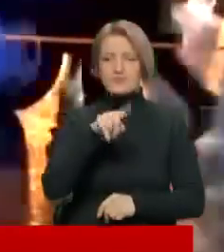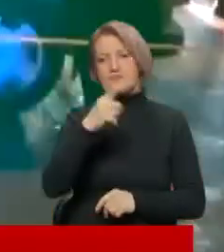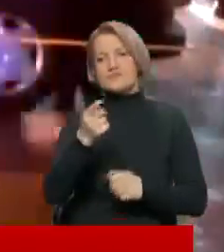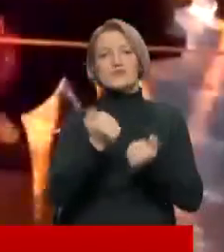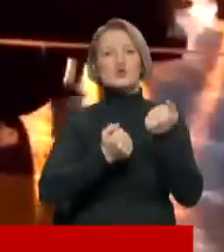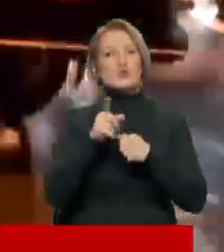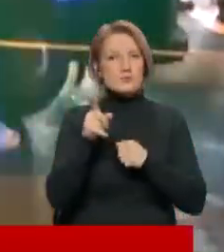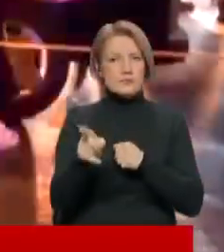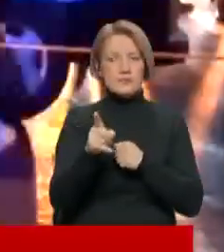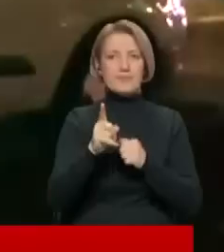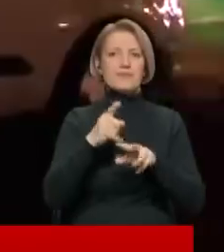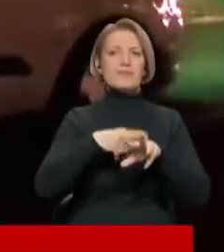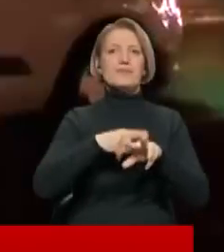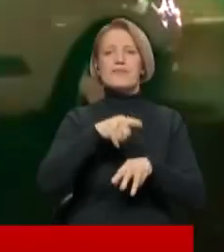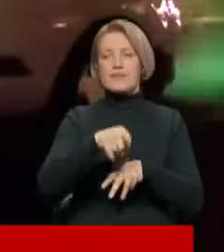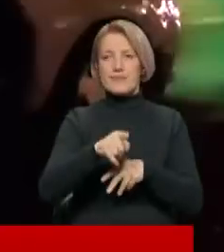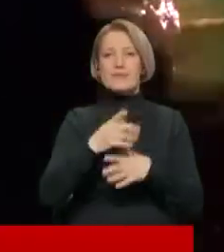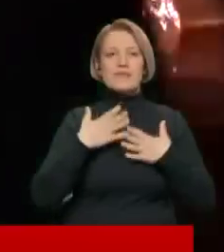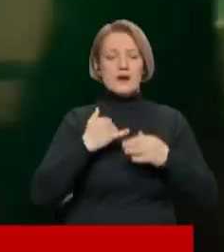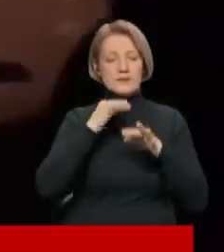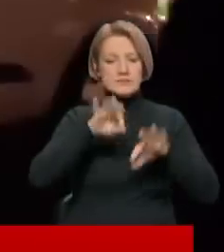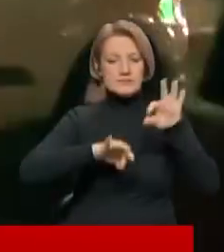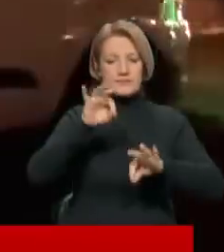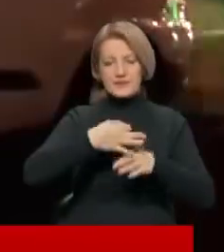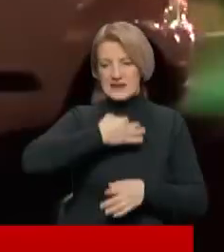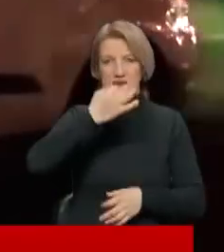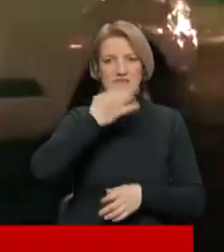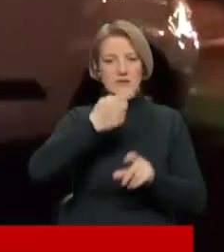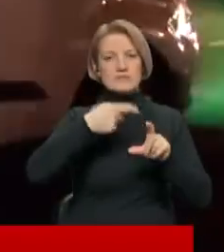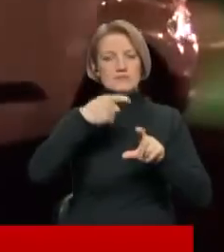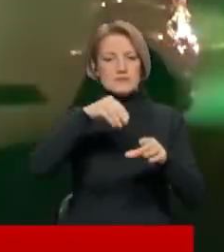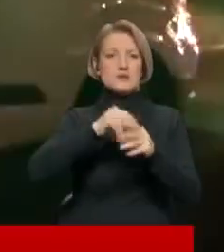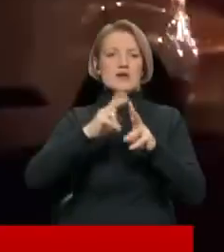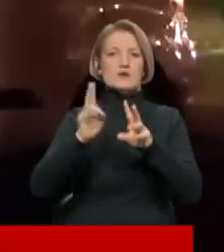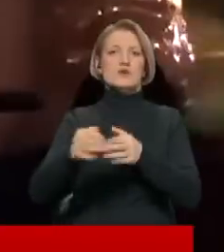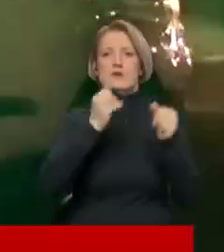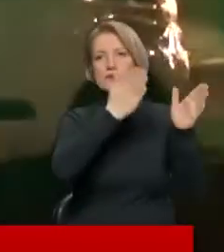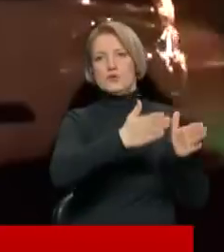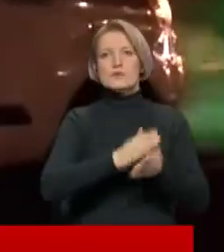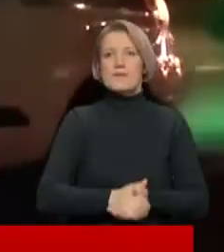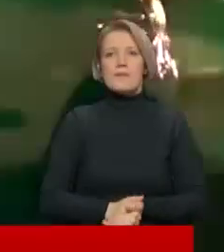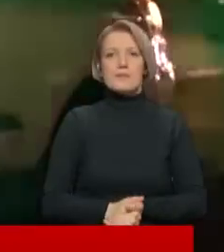sürücüsü Erkan ise sağlık taramasının ardından ifadesi alınmak üzere karakola götürüldü